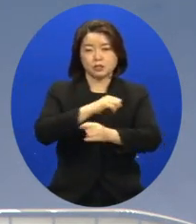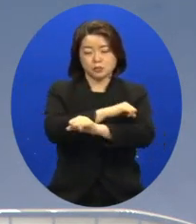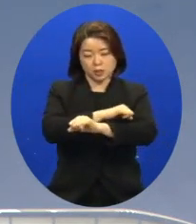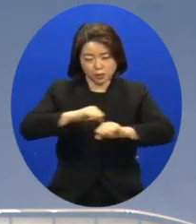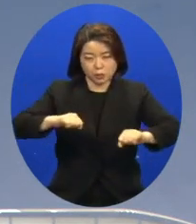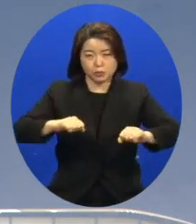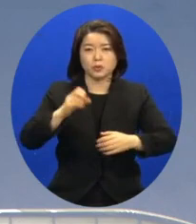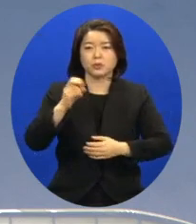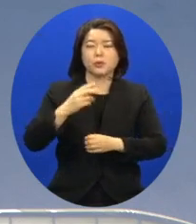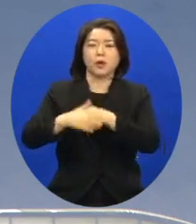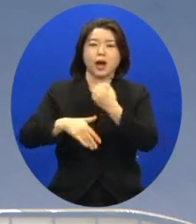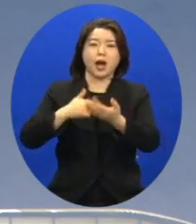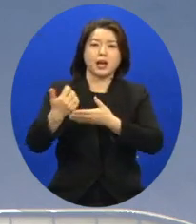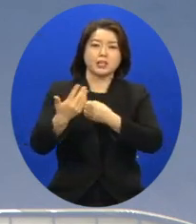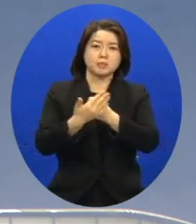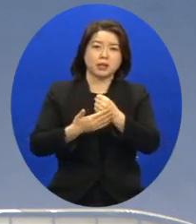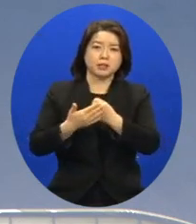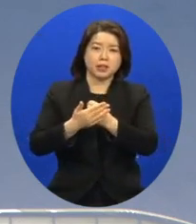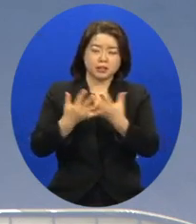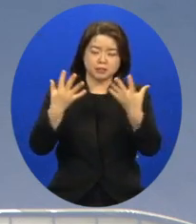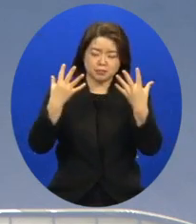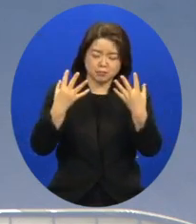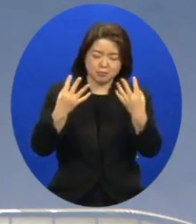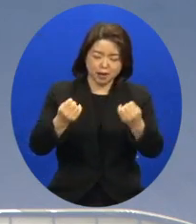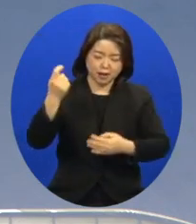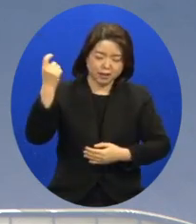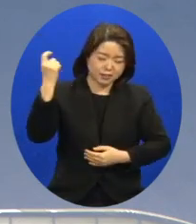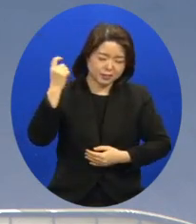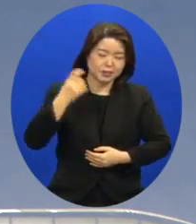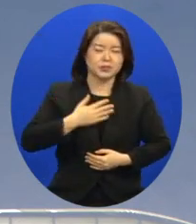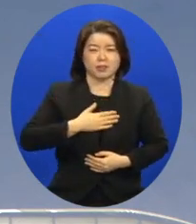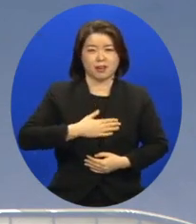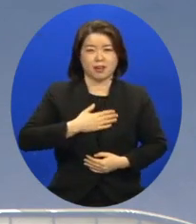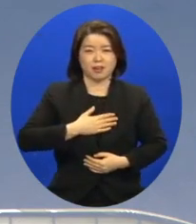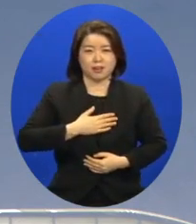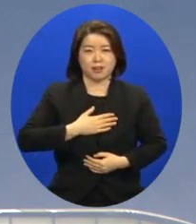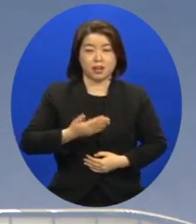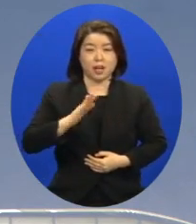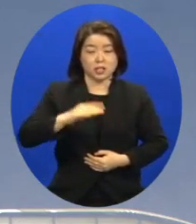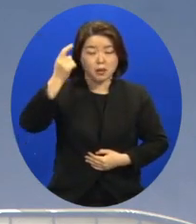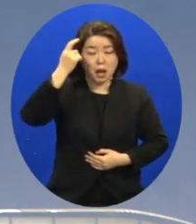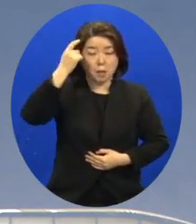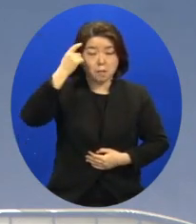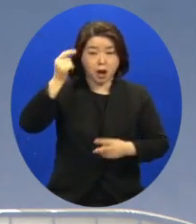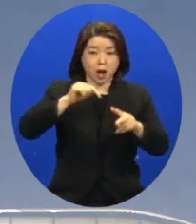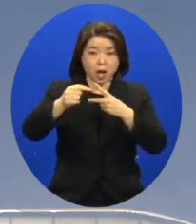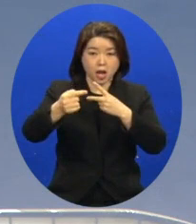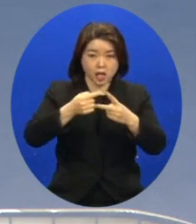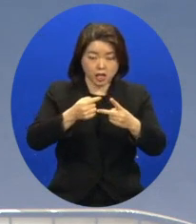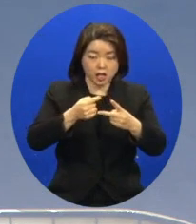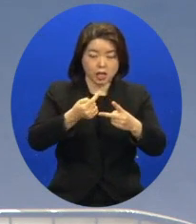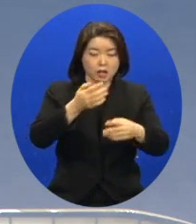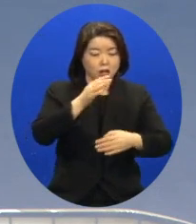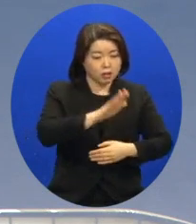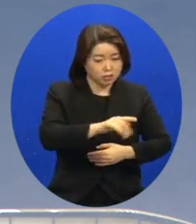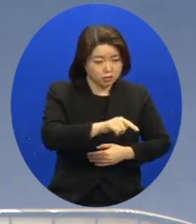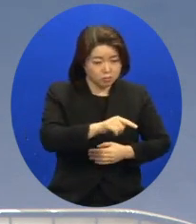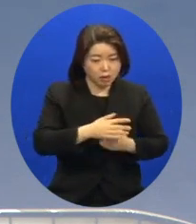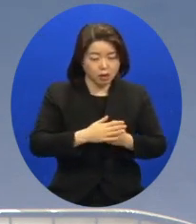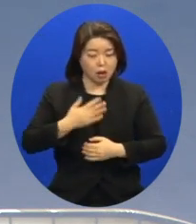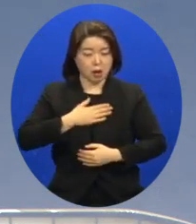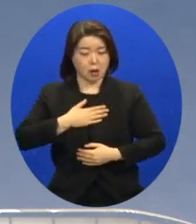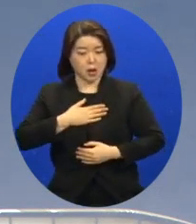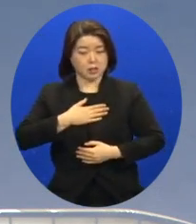하나님의 은혜를 수도 없이 들어서 압니다. 그러나 머리로 안다고 가슴으로 느껴지는 것은